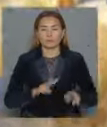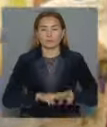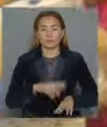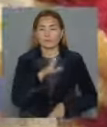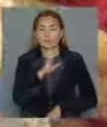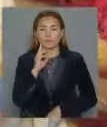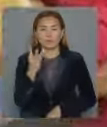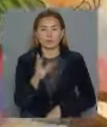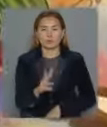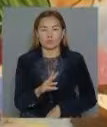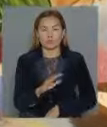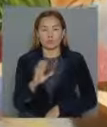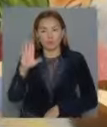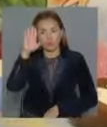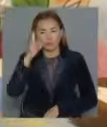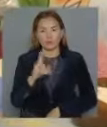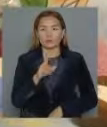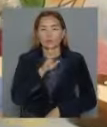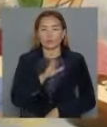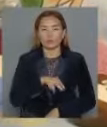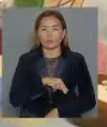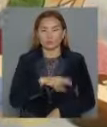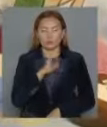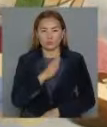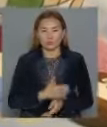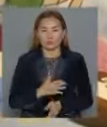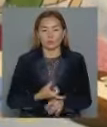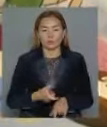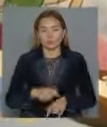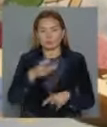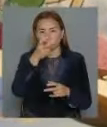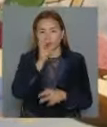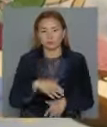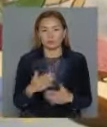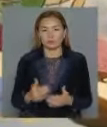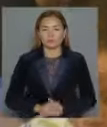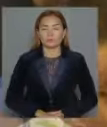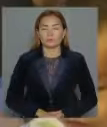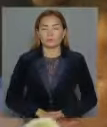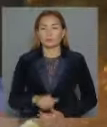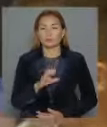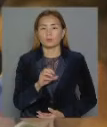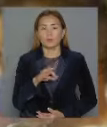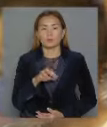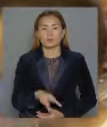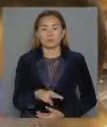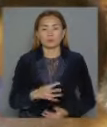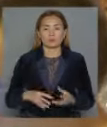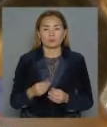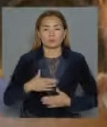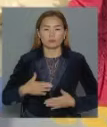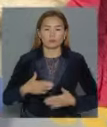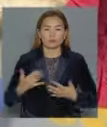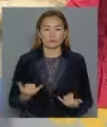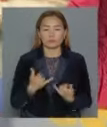трех несовершеннолетних мальчиков и одной девочки, которые очень скучают по маме. Самал поблагодарила сотрудников и